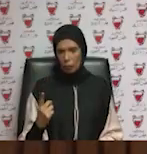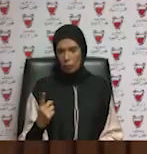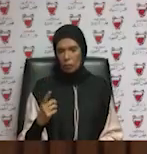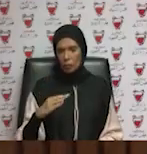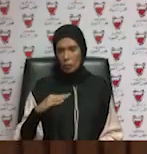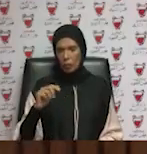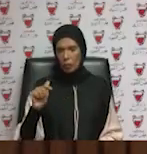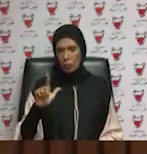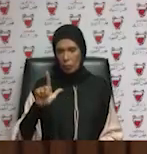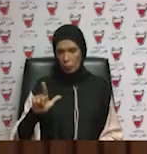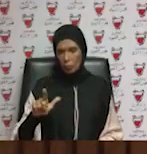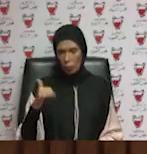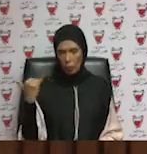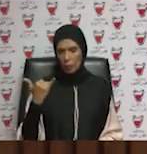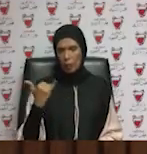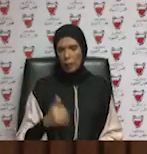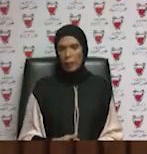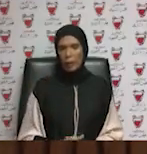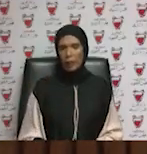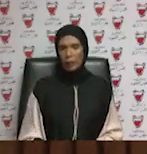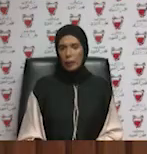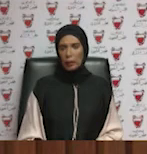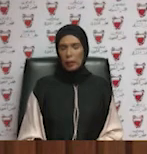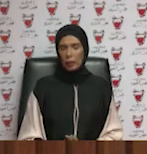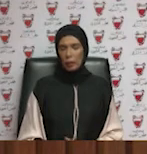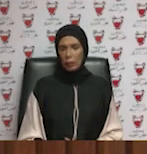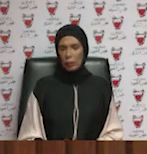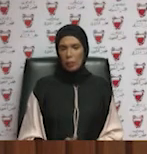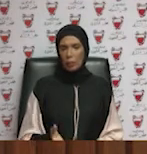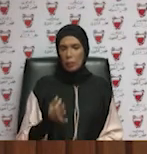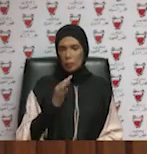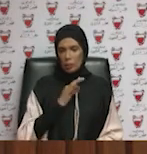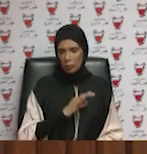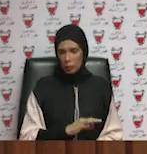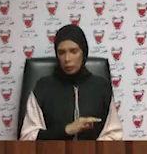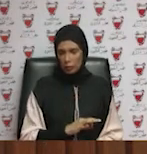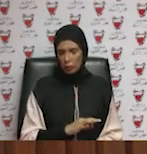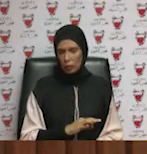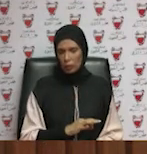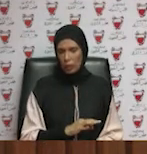فخرو كلام مهم، وإذا ما استفدنا منه في عام